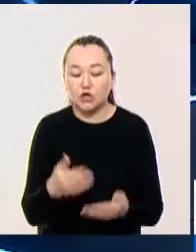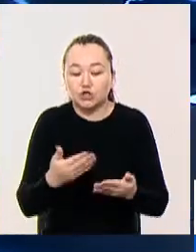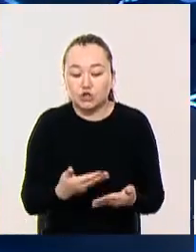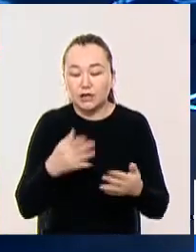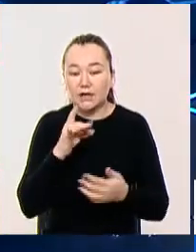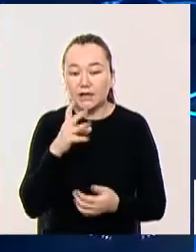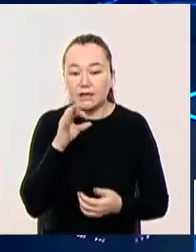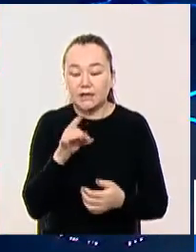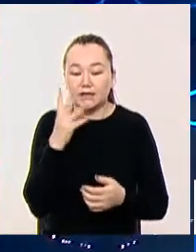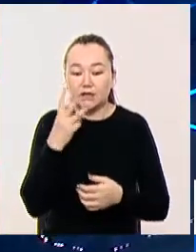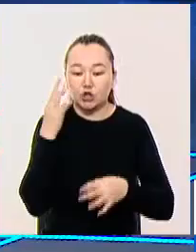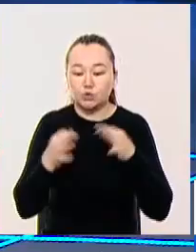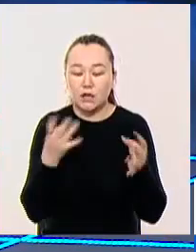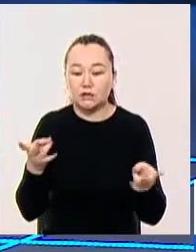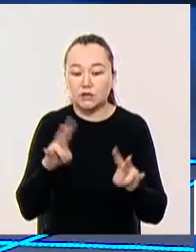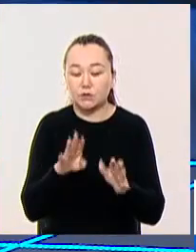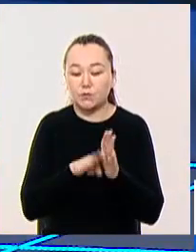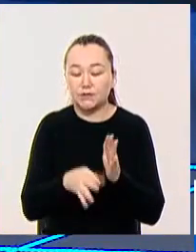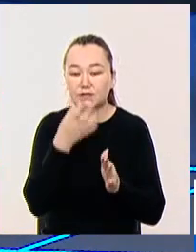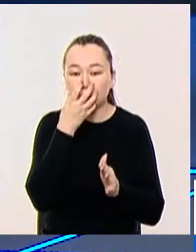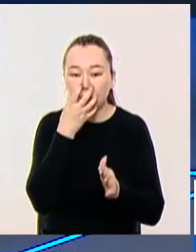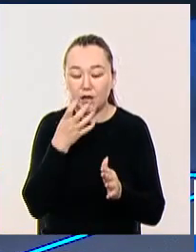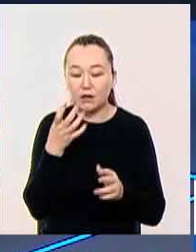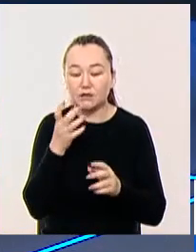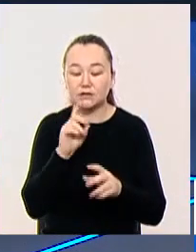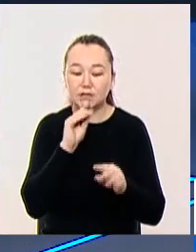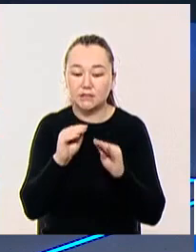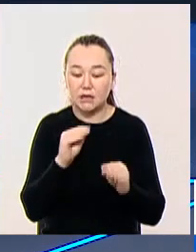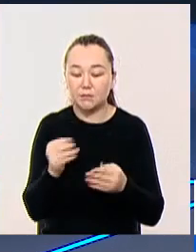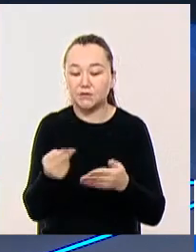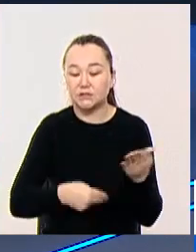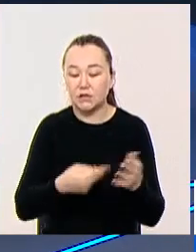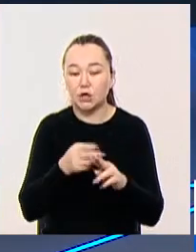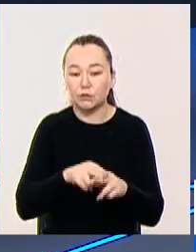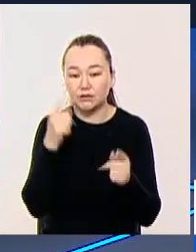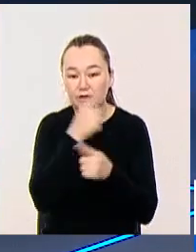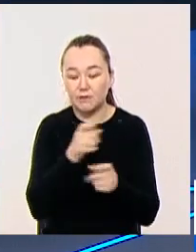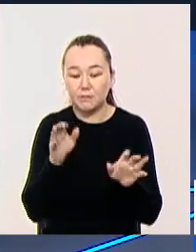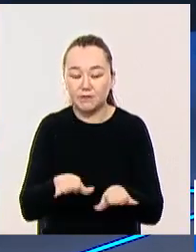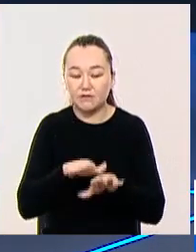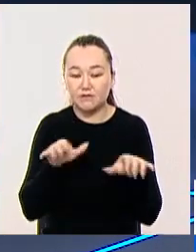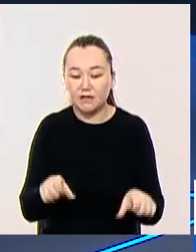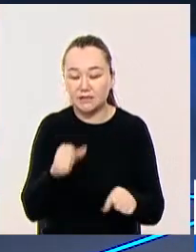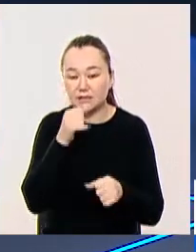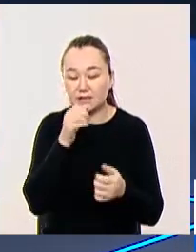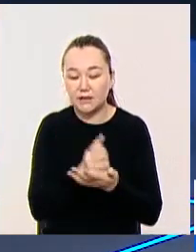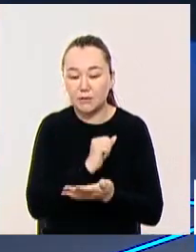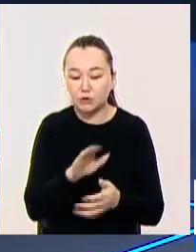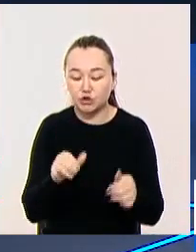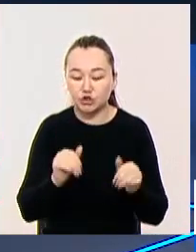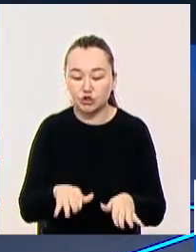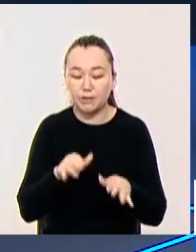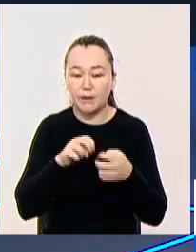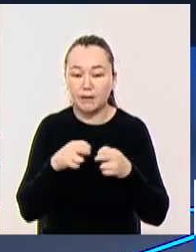Жители Ридера третьи сутки остаются без тепла. Они создали петицию, в которой заявили, что местные власти не справляются с решением